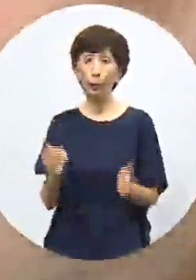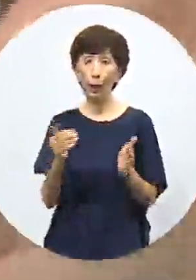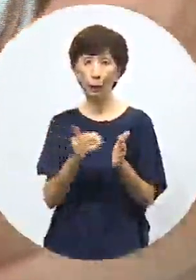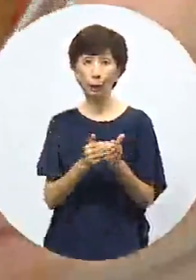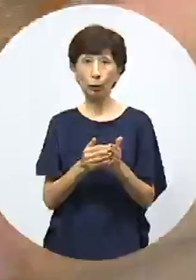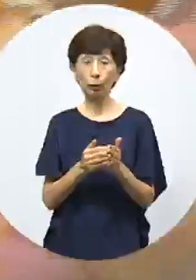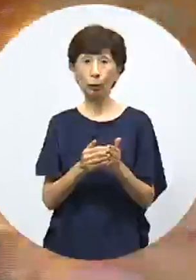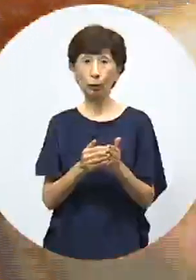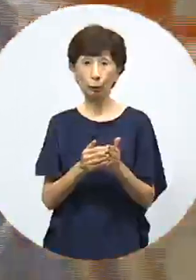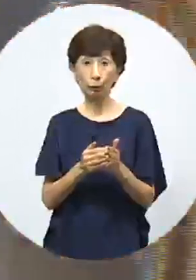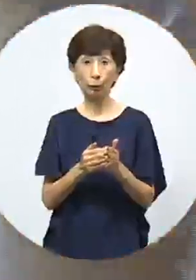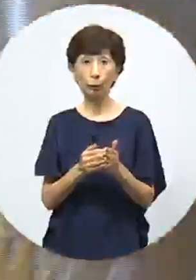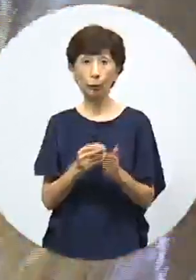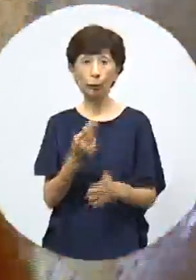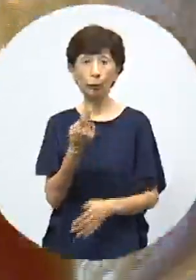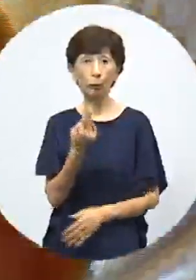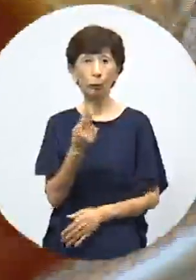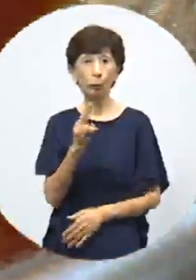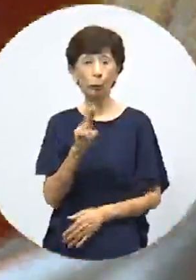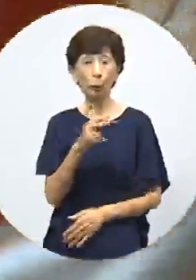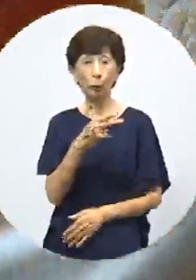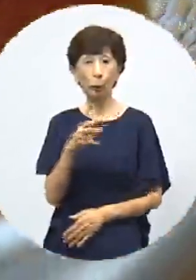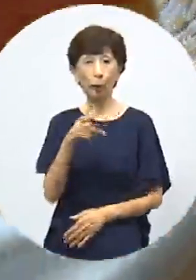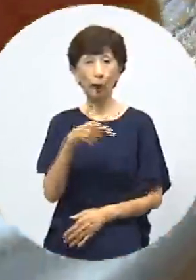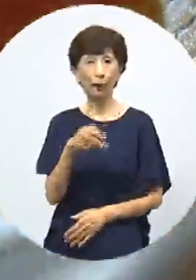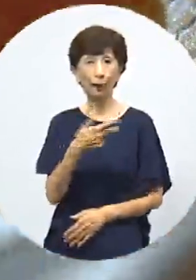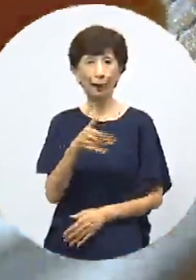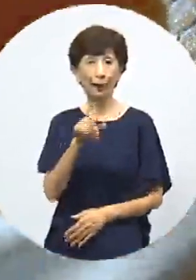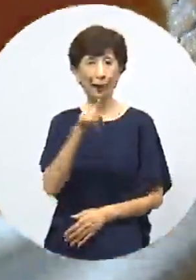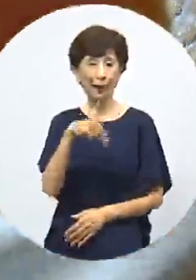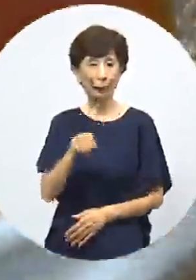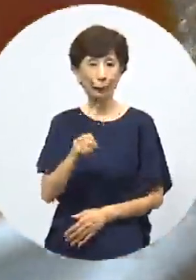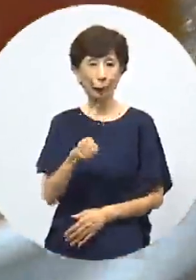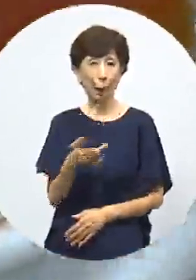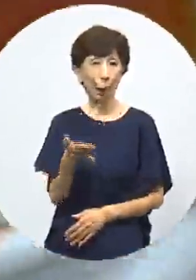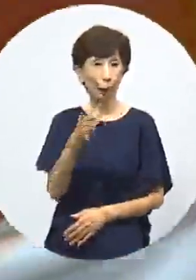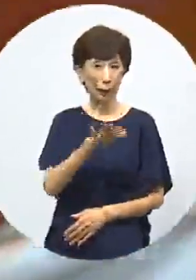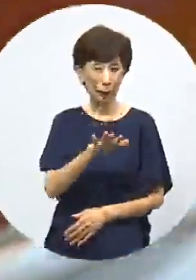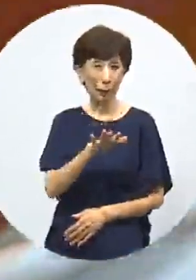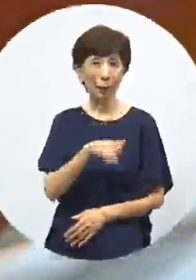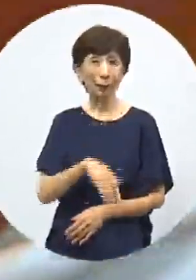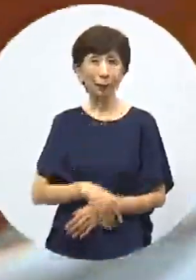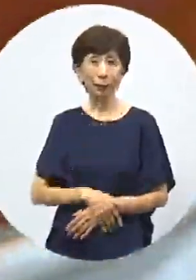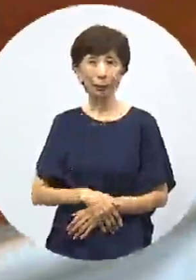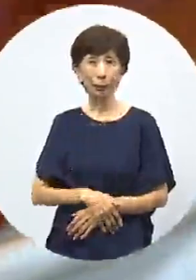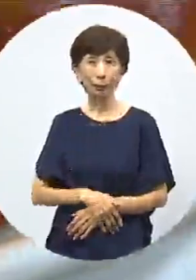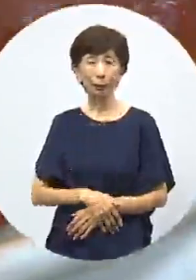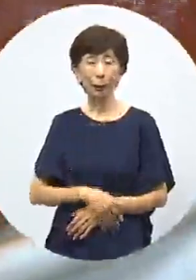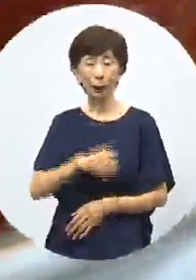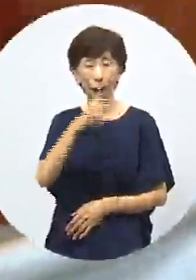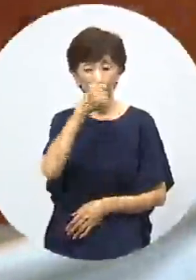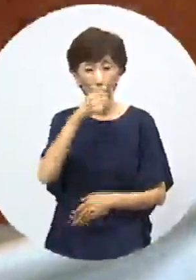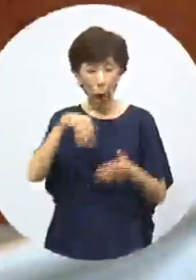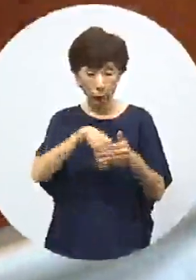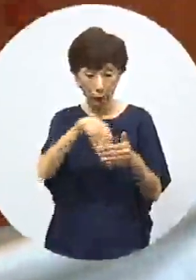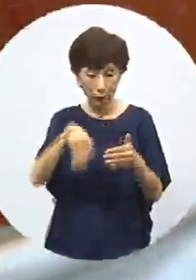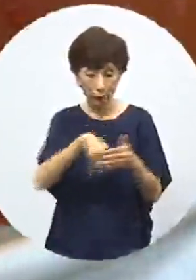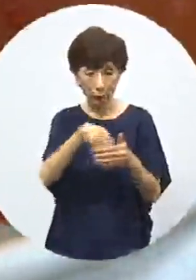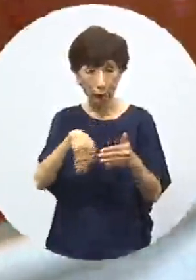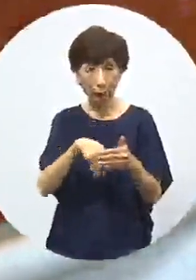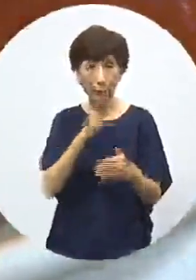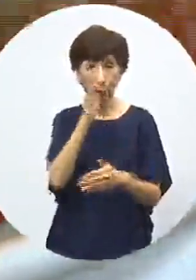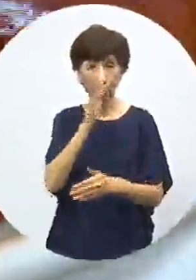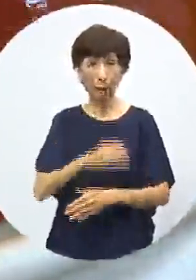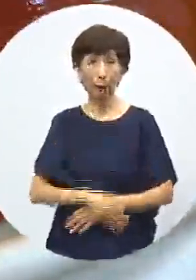最後にチリソースの素になる豆板醤入れていきました。 はい、 よく混ぜ合わせます。